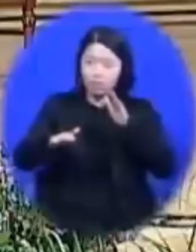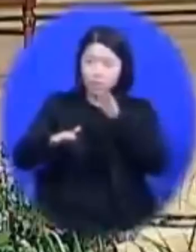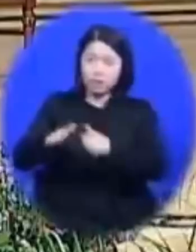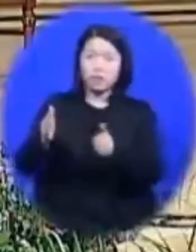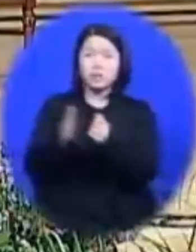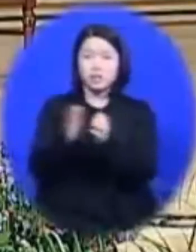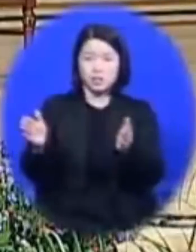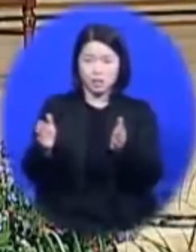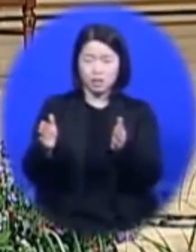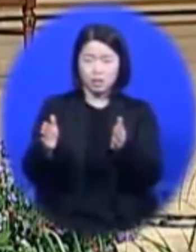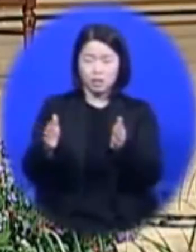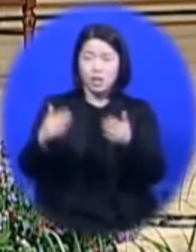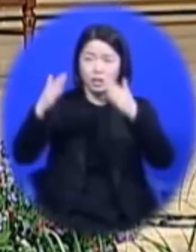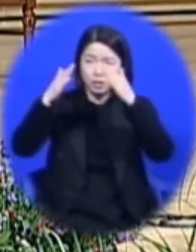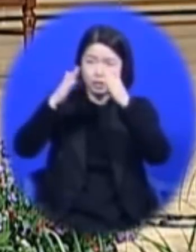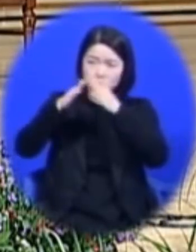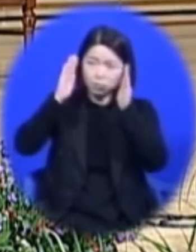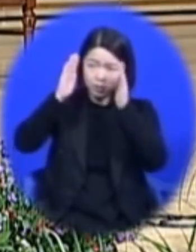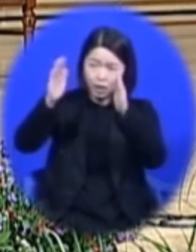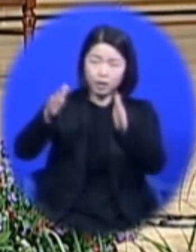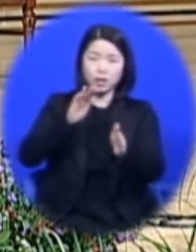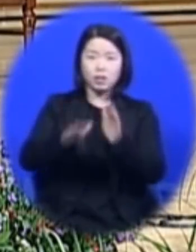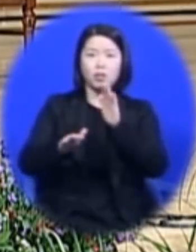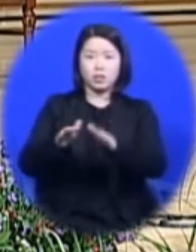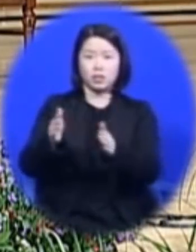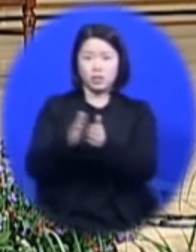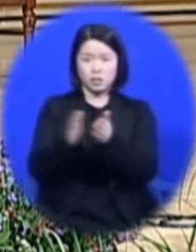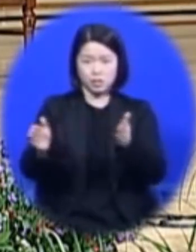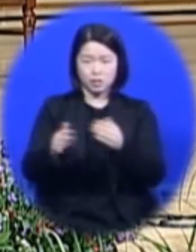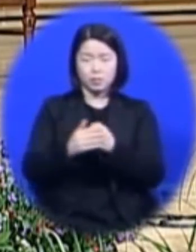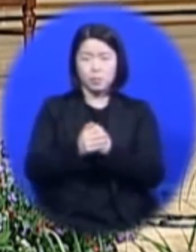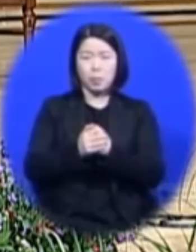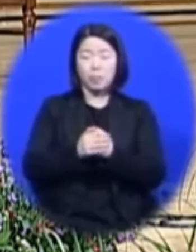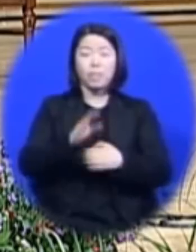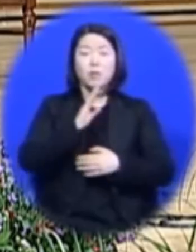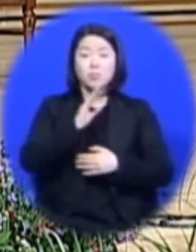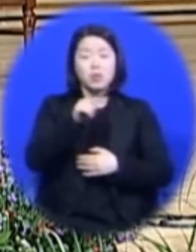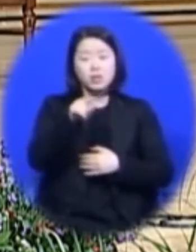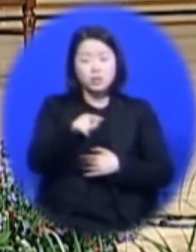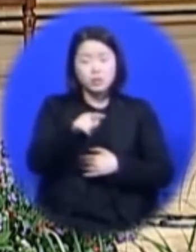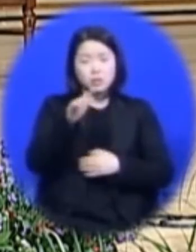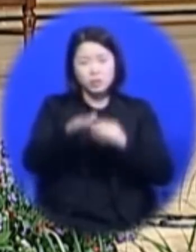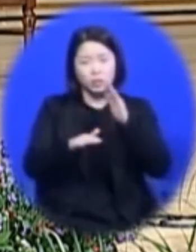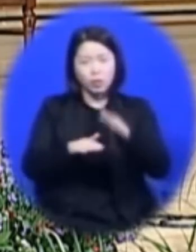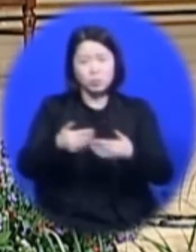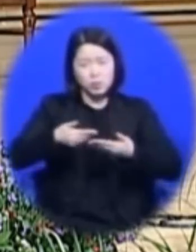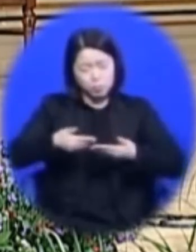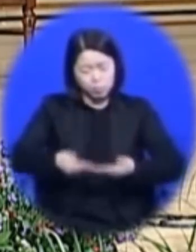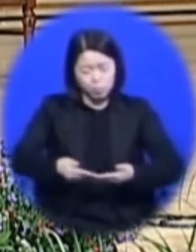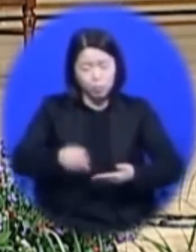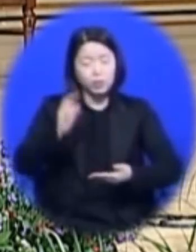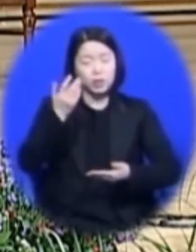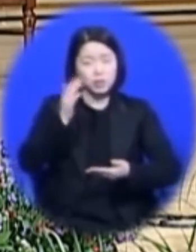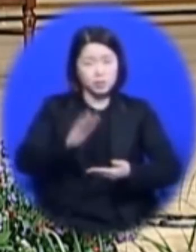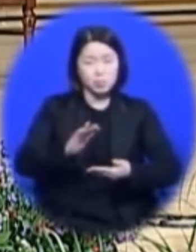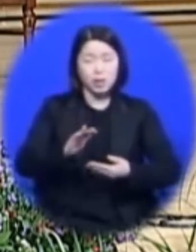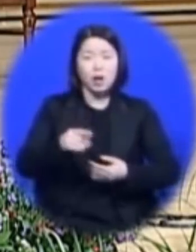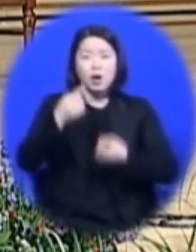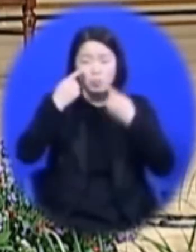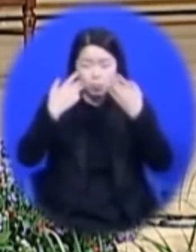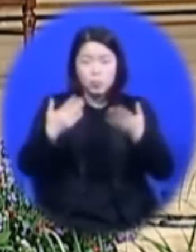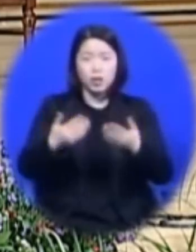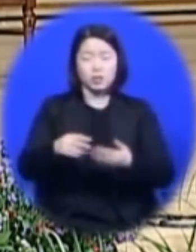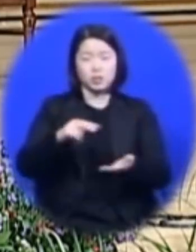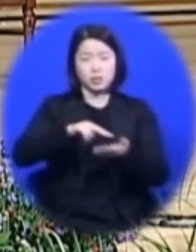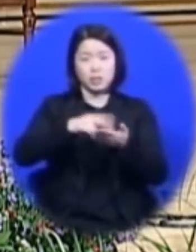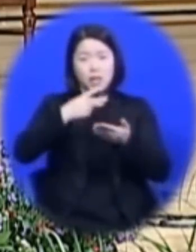아버지 집을 향해 걷기 시작해요 물론 그 걸음이 얼마나 무거워 없겠습니까 만 그래도 분명한 것은 탕자 는